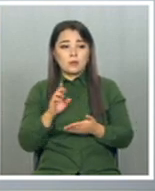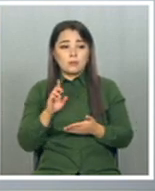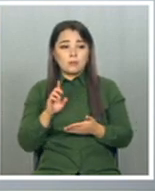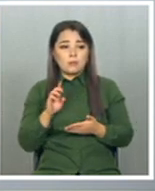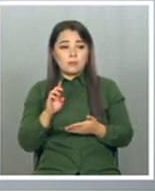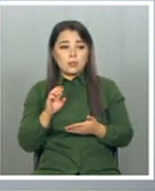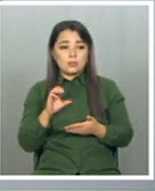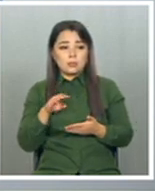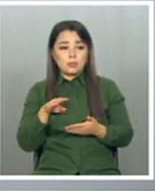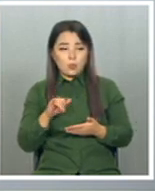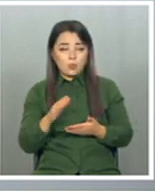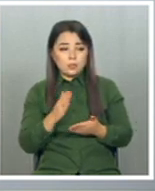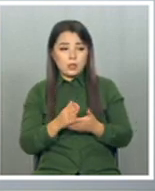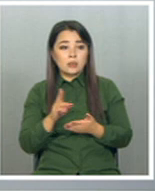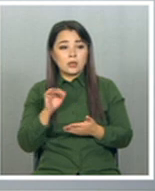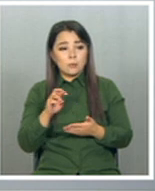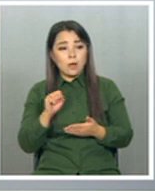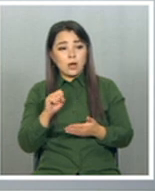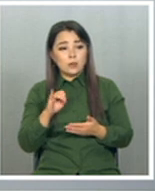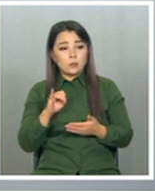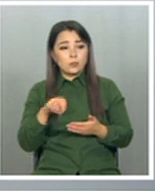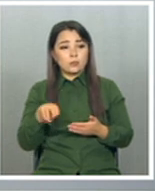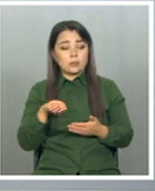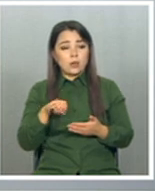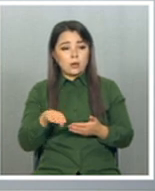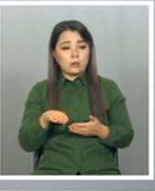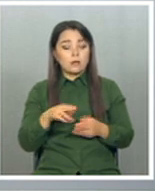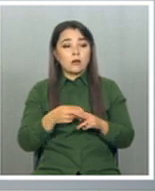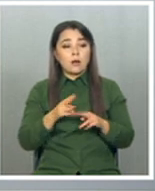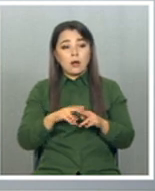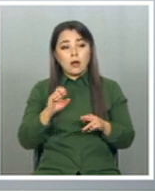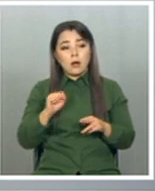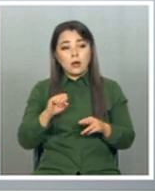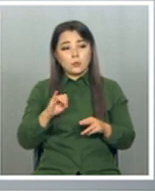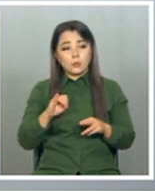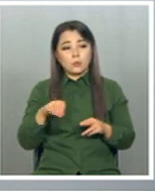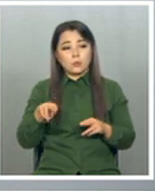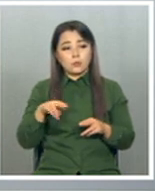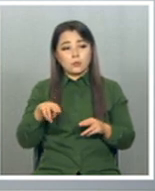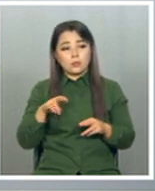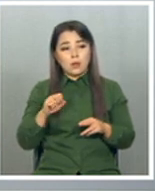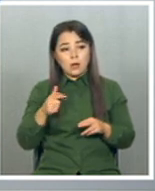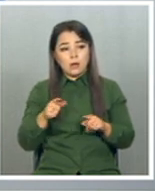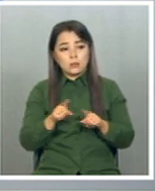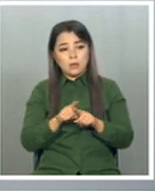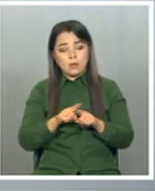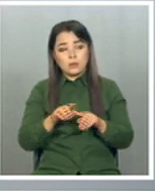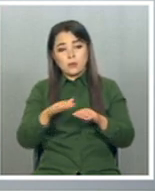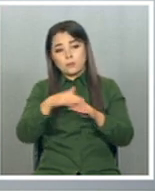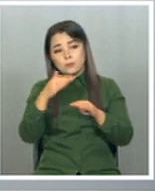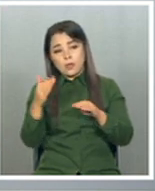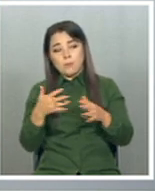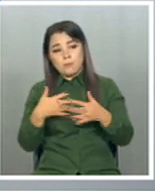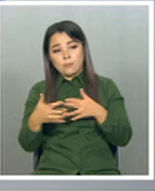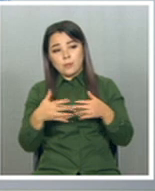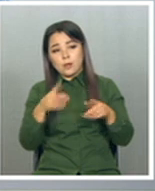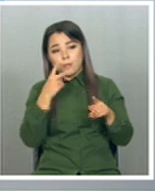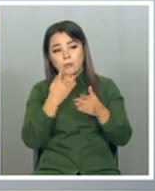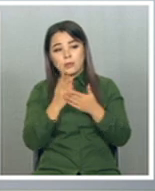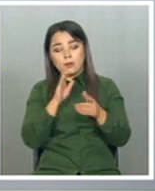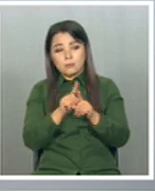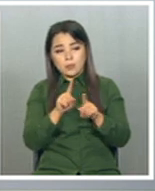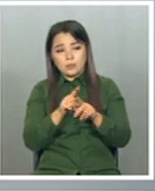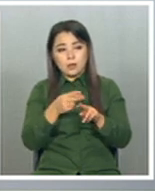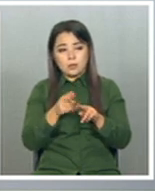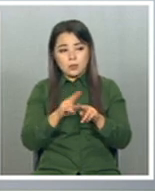Немесе Қырымның оңтүстігіндегі Аюдак, Аютау, пішіні аюға құсас болғандықтан осылай атаған. Яғни,